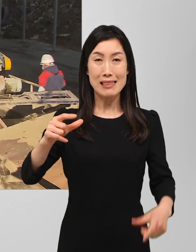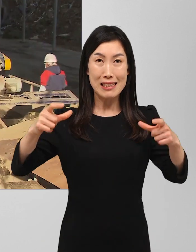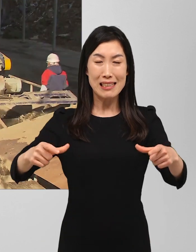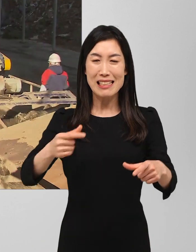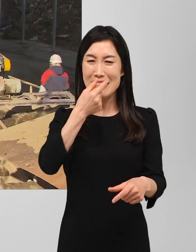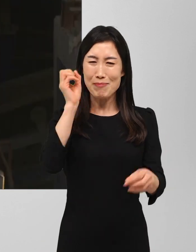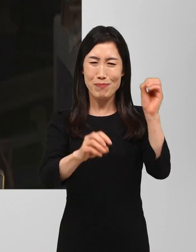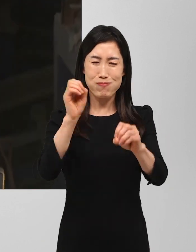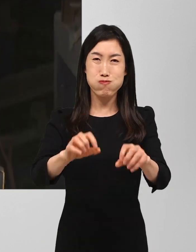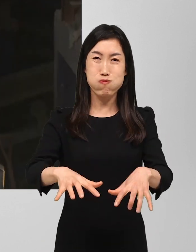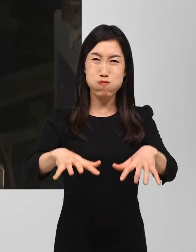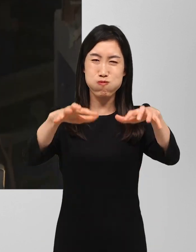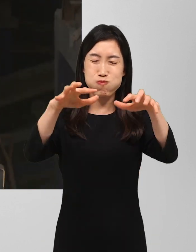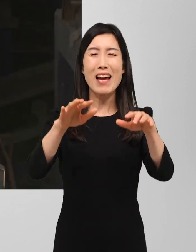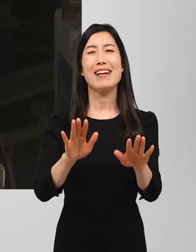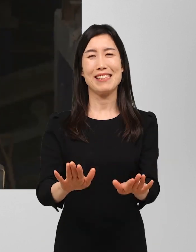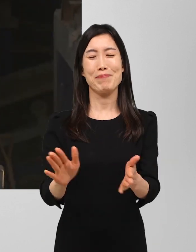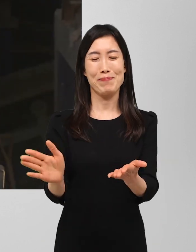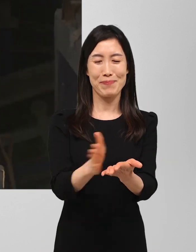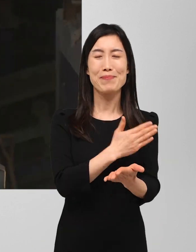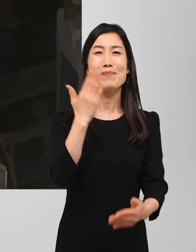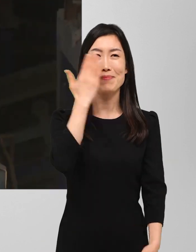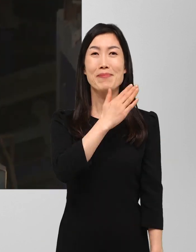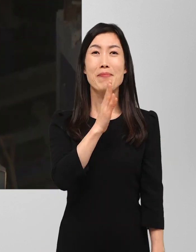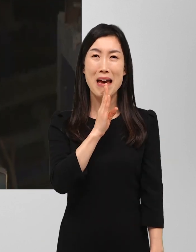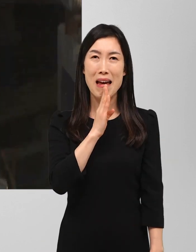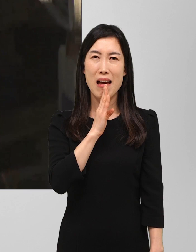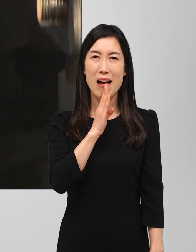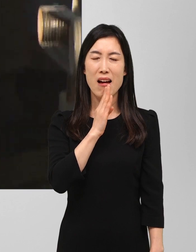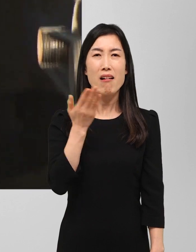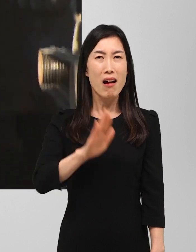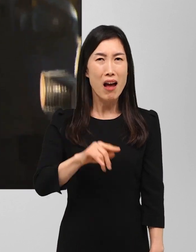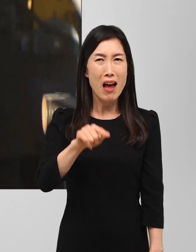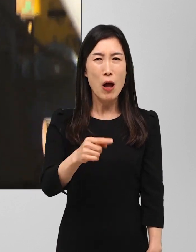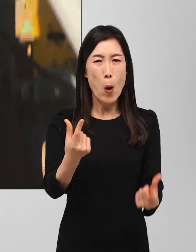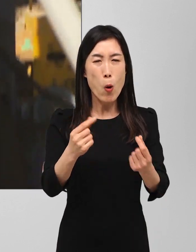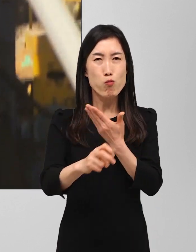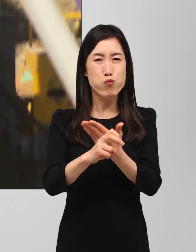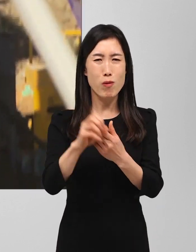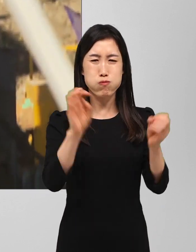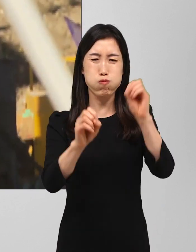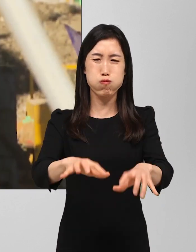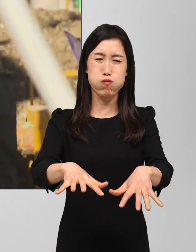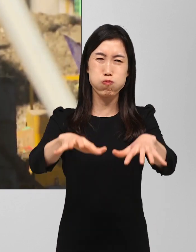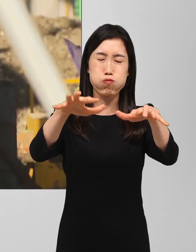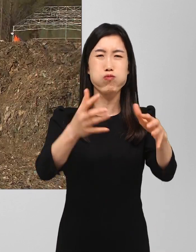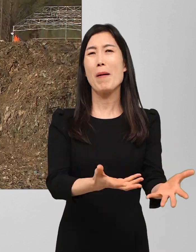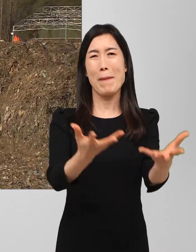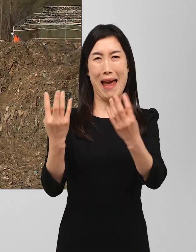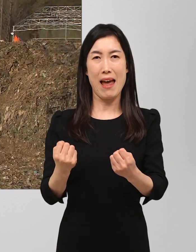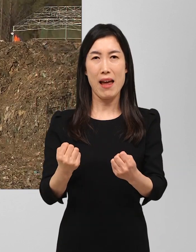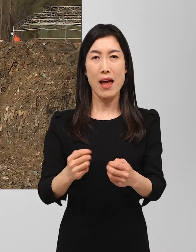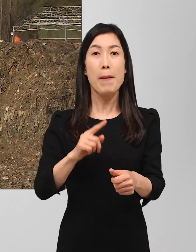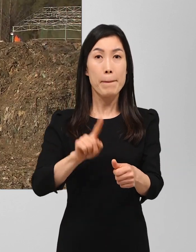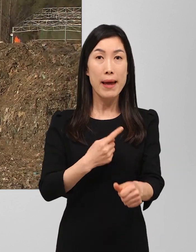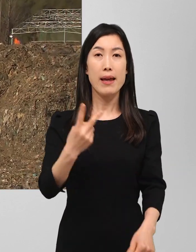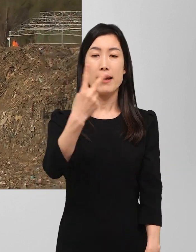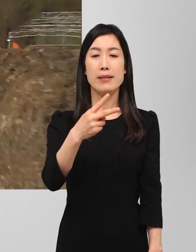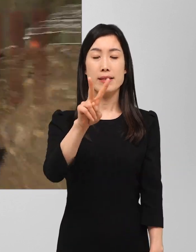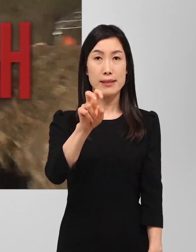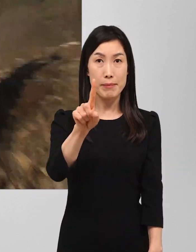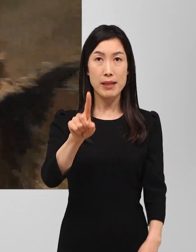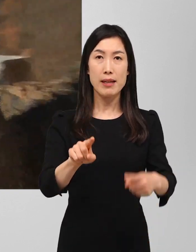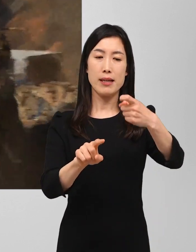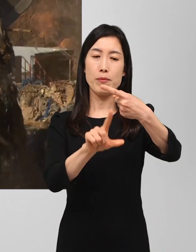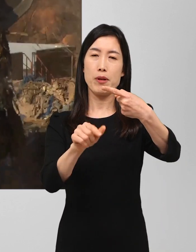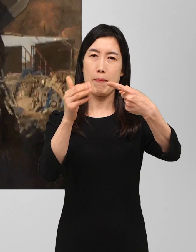의성의 쓰레기산은 지금 처리된 상태라고 하지만 여전히 우리나라에 이러한 부적정 처리 폐기물들이 2021년